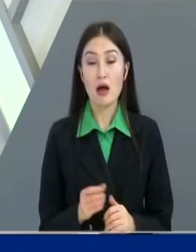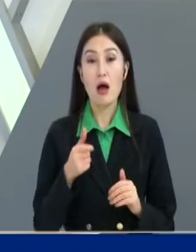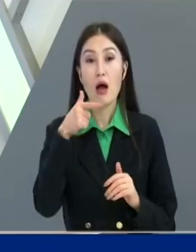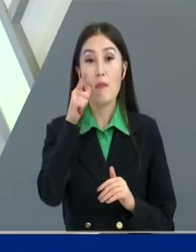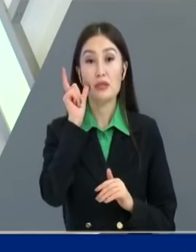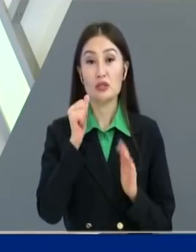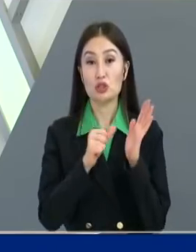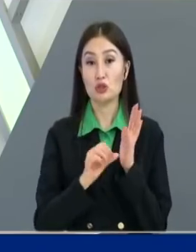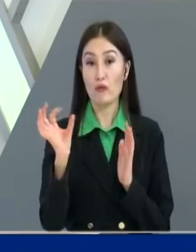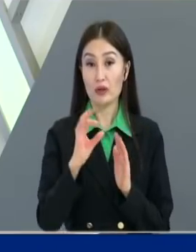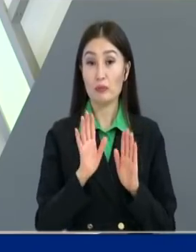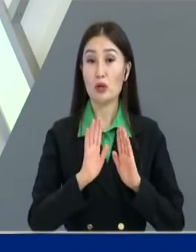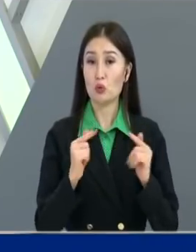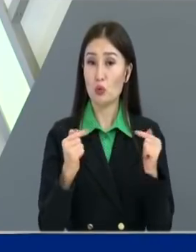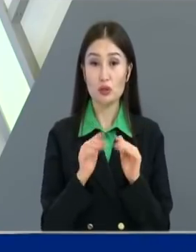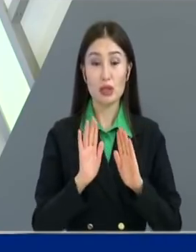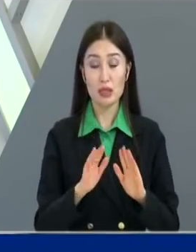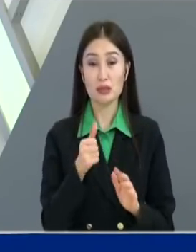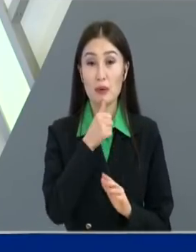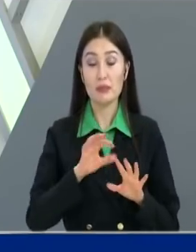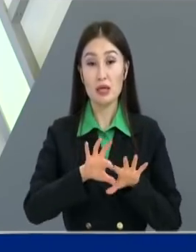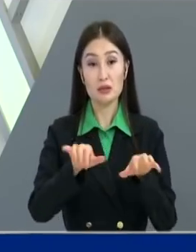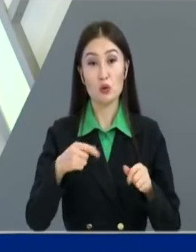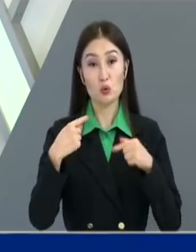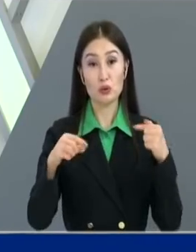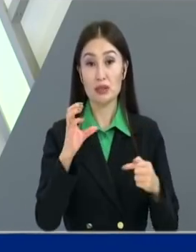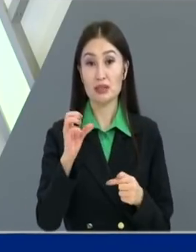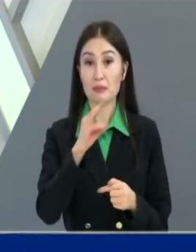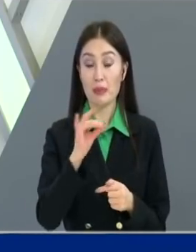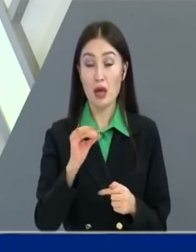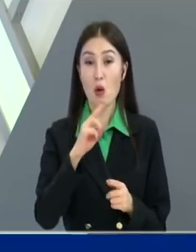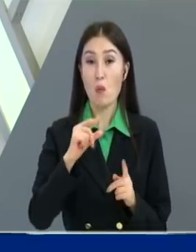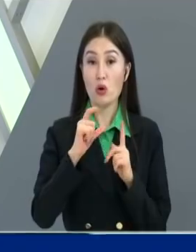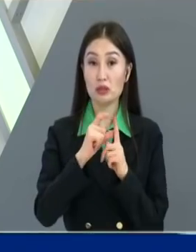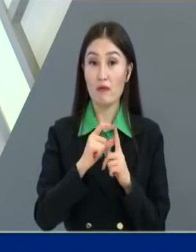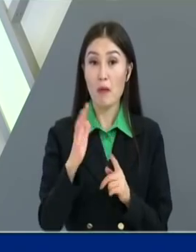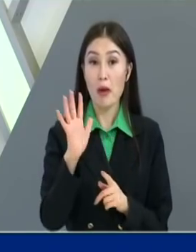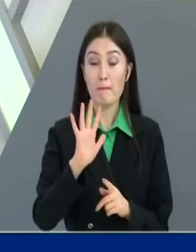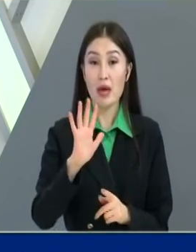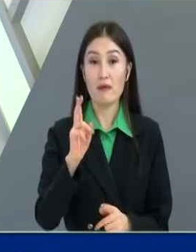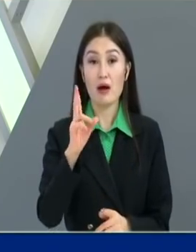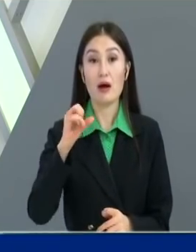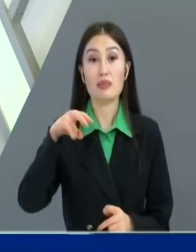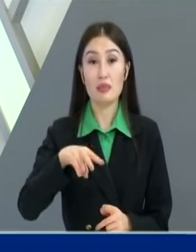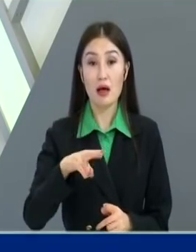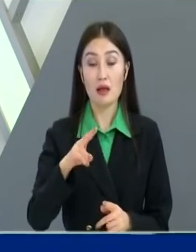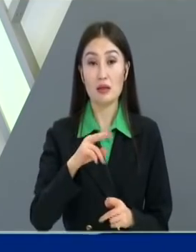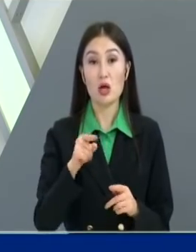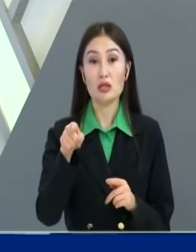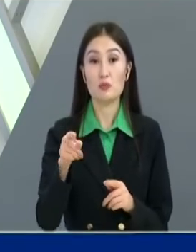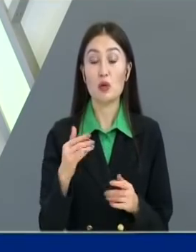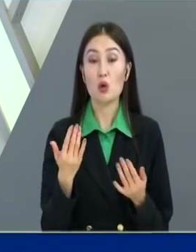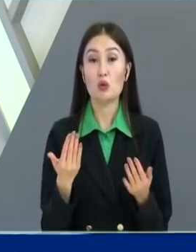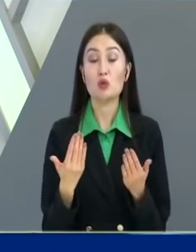позавчера, 6 октября, точно так же попытались захватить и другие СМИ. По словам сотрудников 5 канала, в редакцию со словами «Теперь у вас